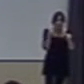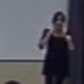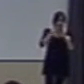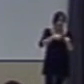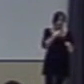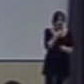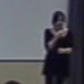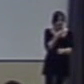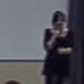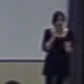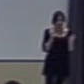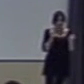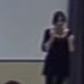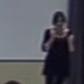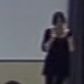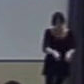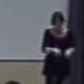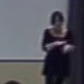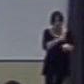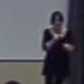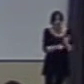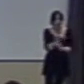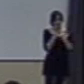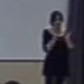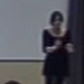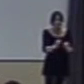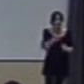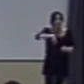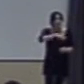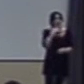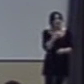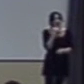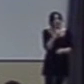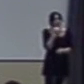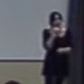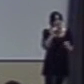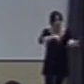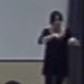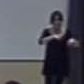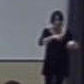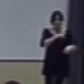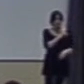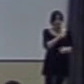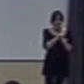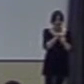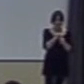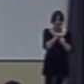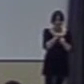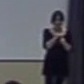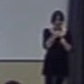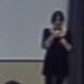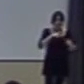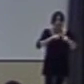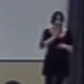ganes i molta il·lusió a poder-ho fer. Sabeu que aquest és un premi que s'enmarca, que està